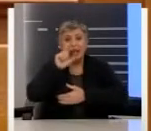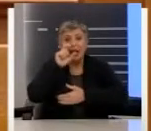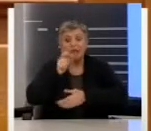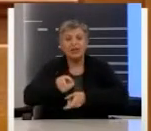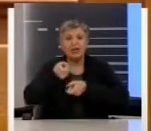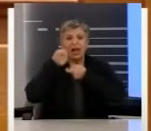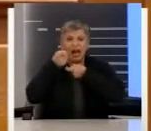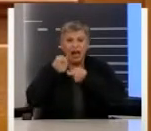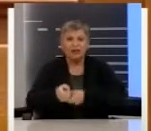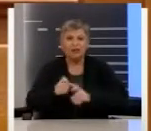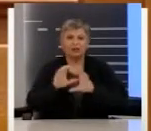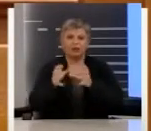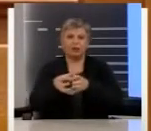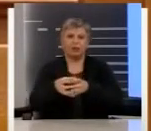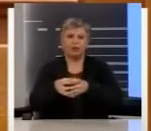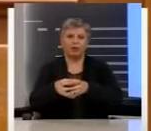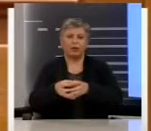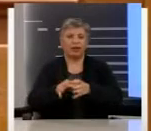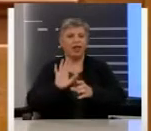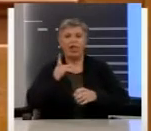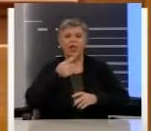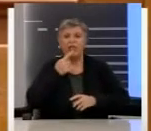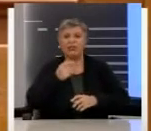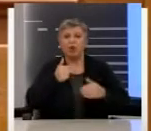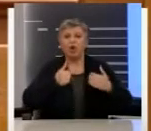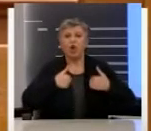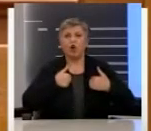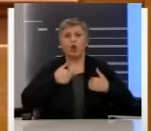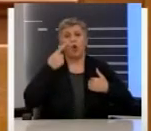το πόρισμα της